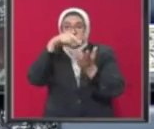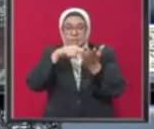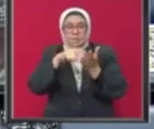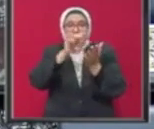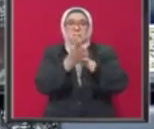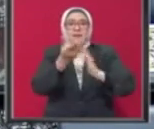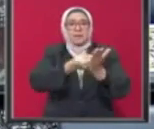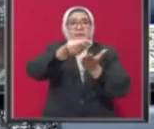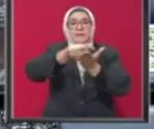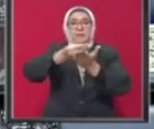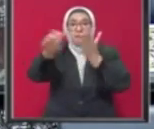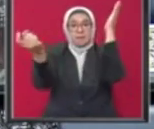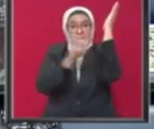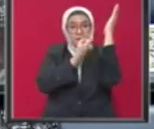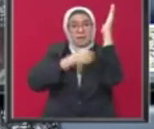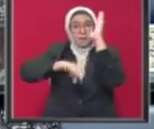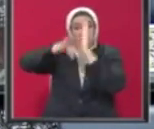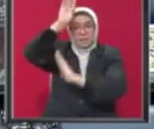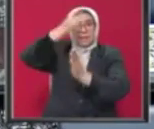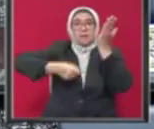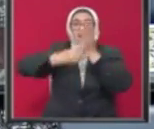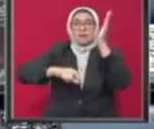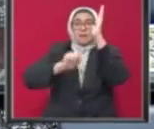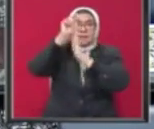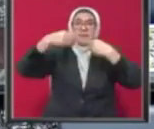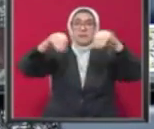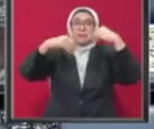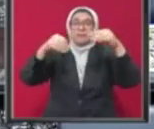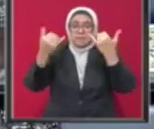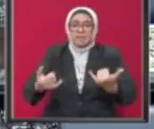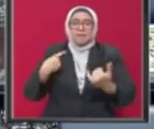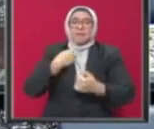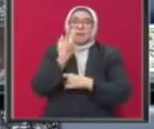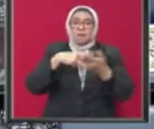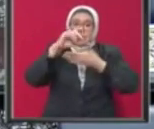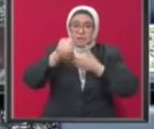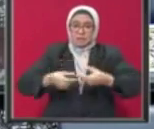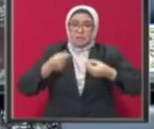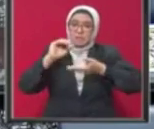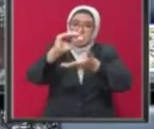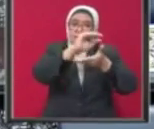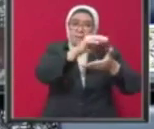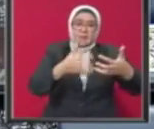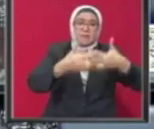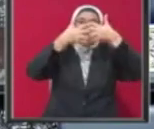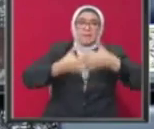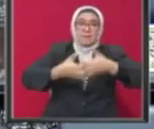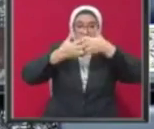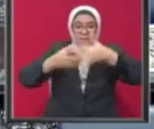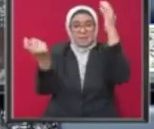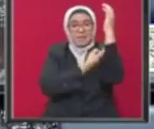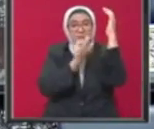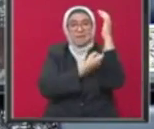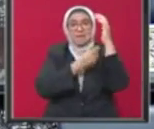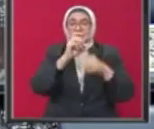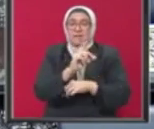yang terkini, kita ada projek untuk bekalkan satu mesin kepada kooperasi ini, dipanggil mesin getah krip, di mana dengan